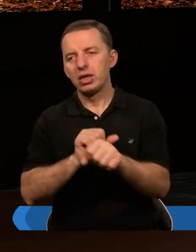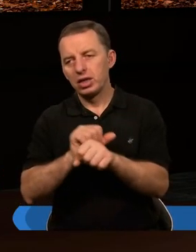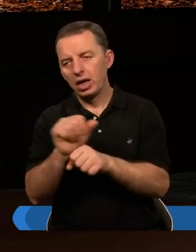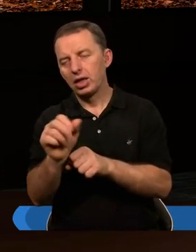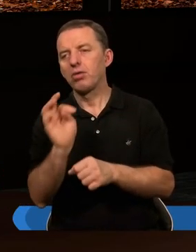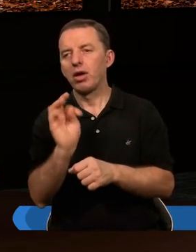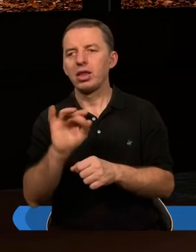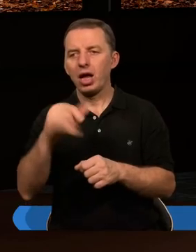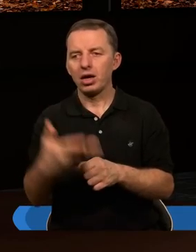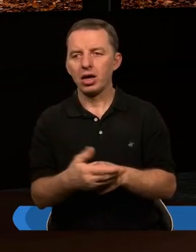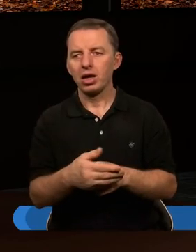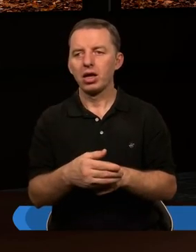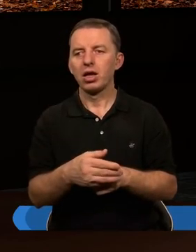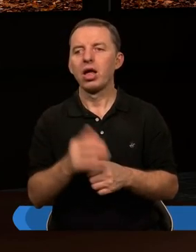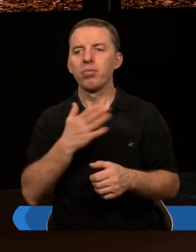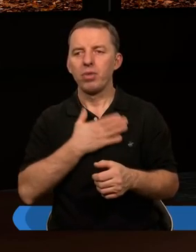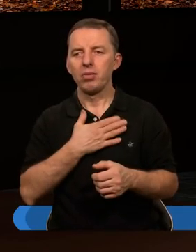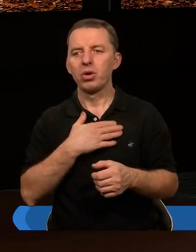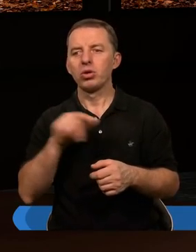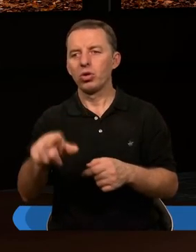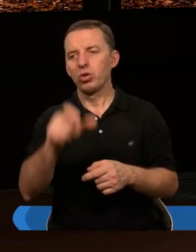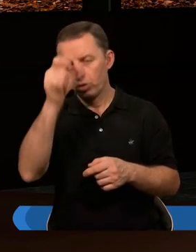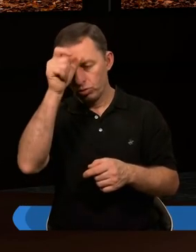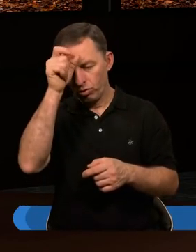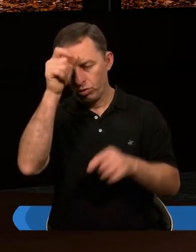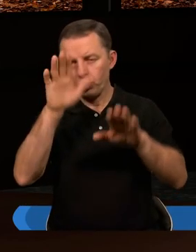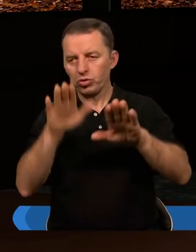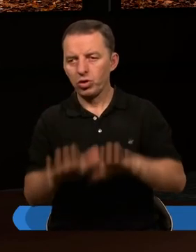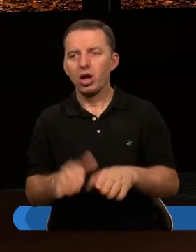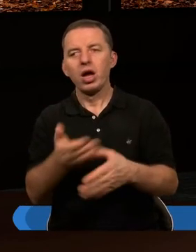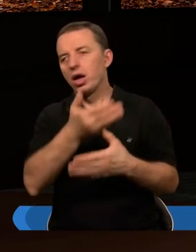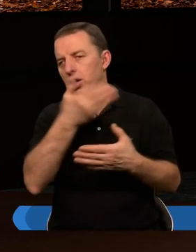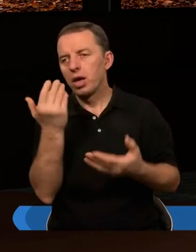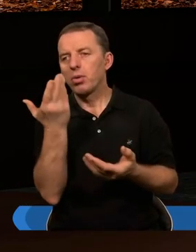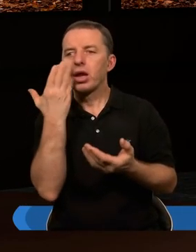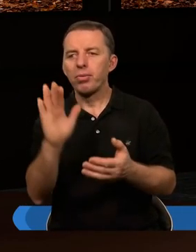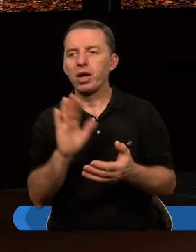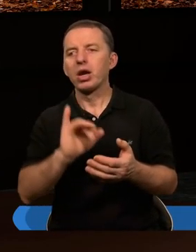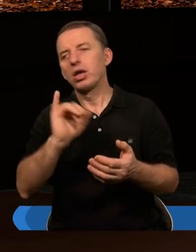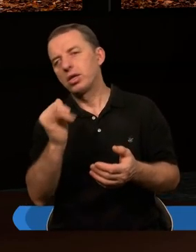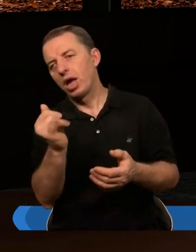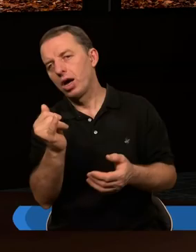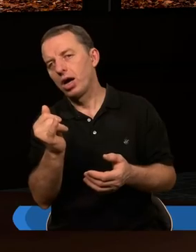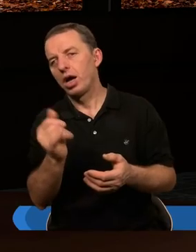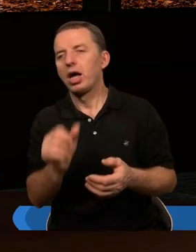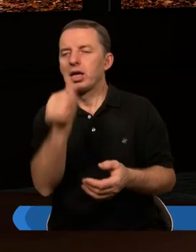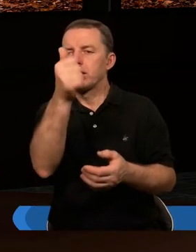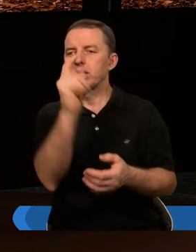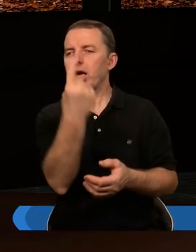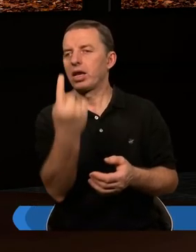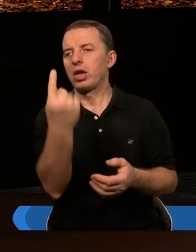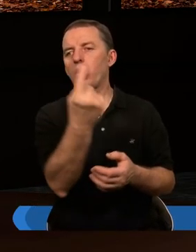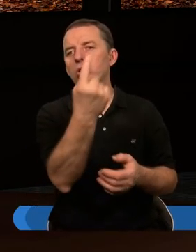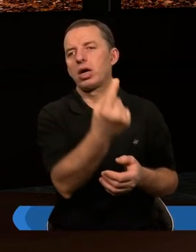takim małym sobie tutaj siedzącym człowieczkiem, który nie ma za bardzo jako jednostka